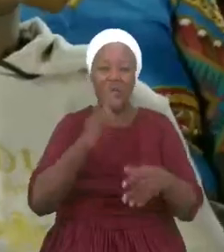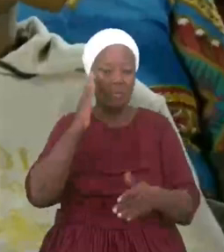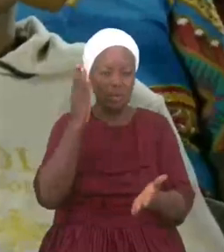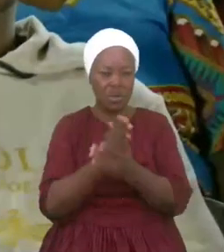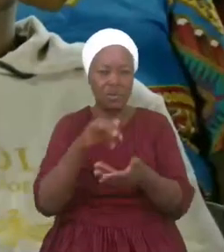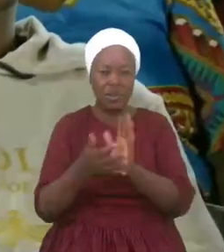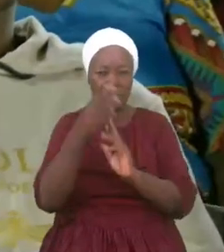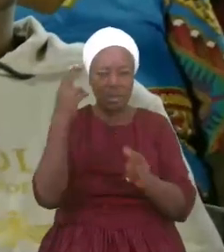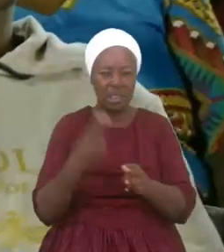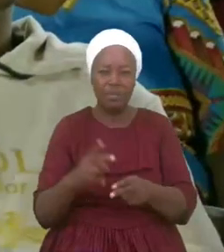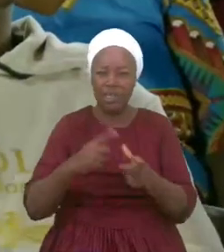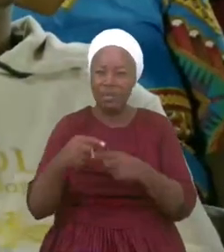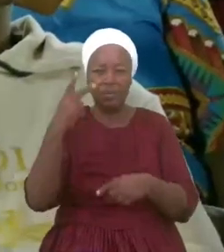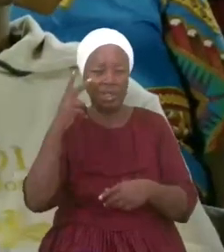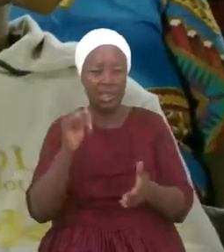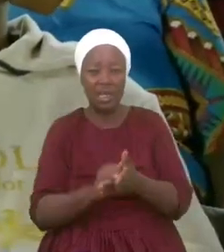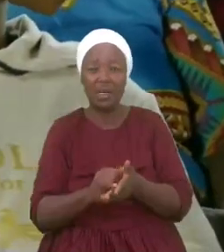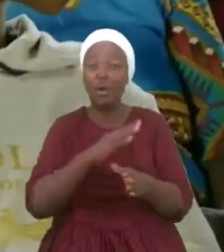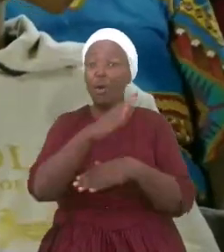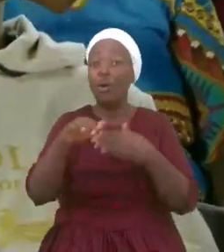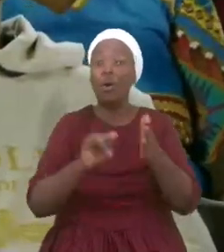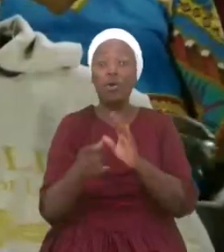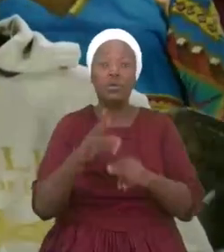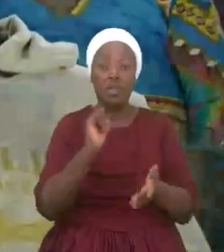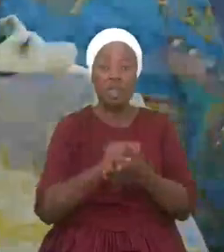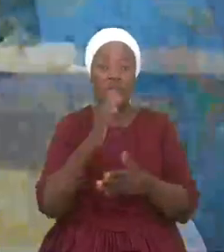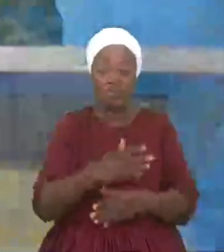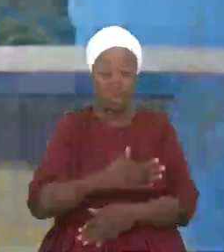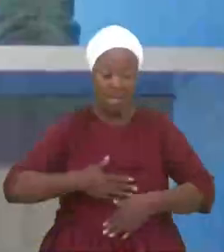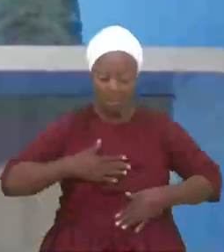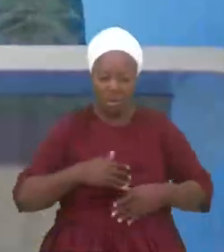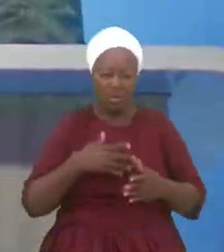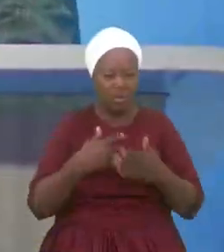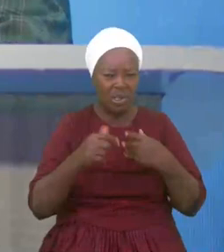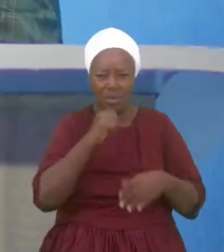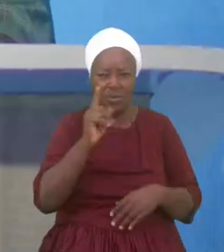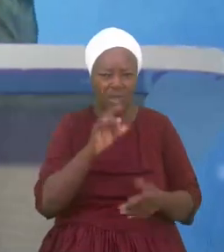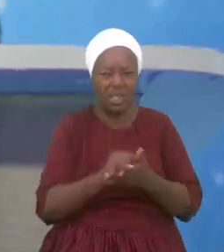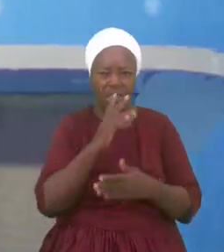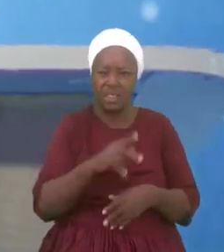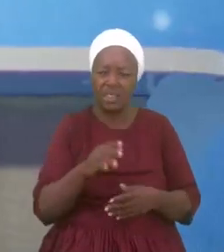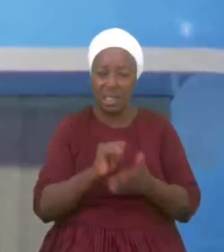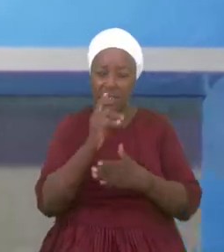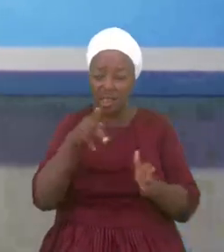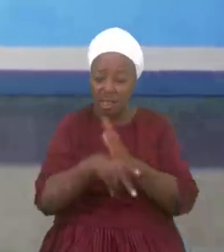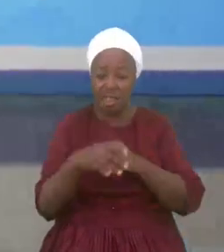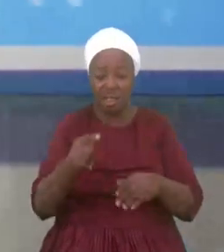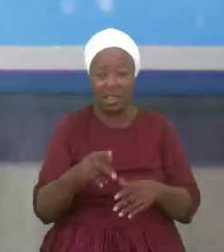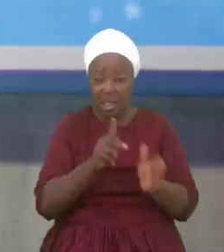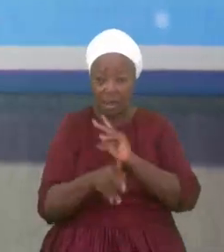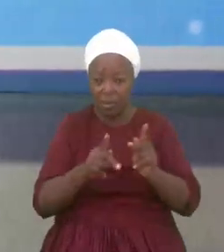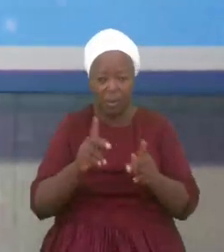tu regardes aujourd'hui tout va chercher tu vois que ce qui jouissent